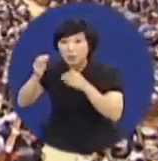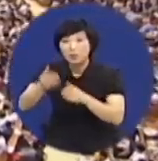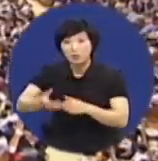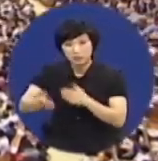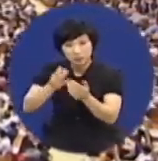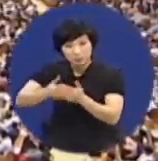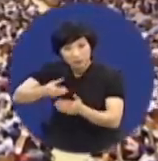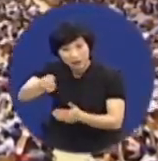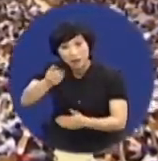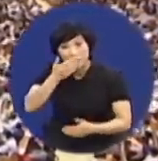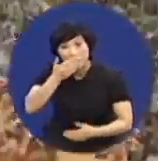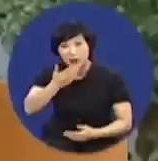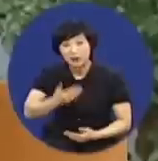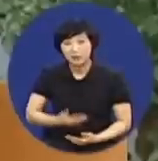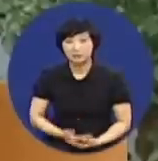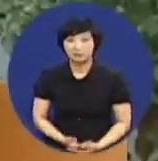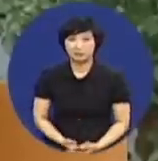を見る。